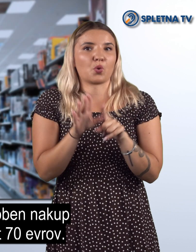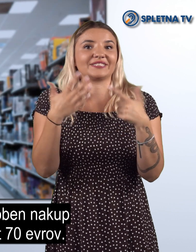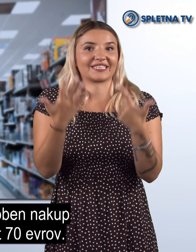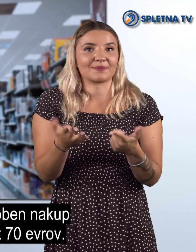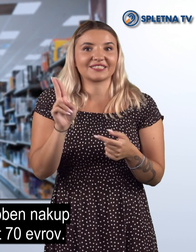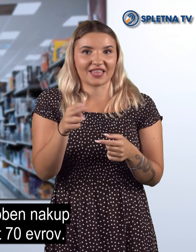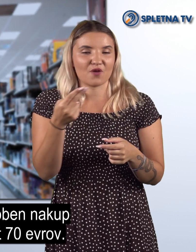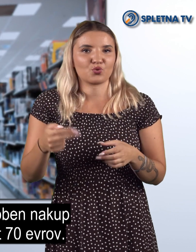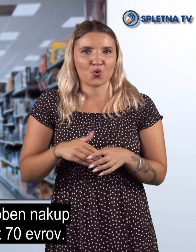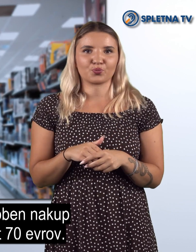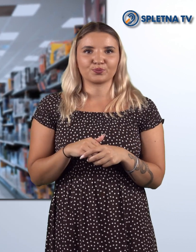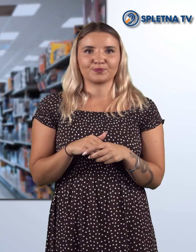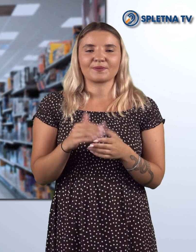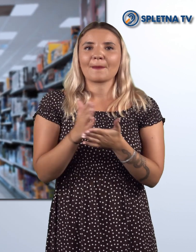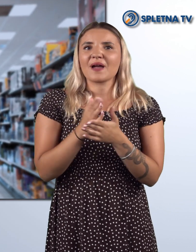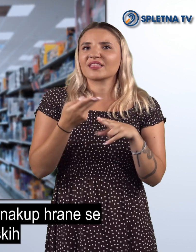evrov.